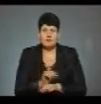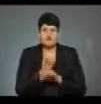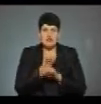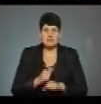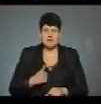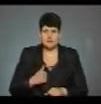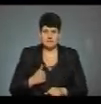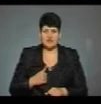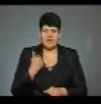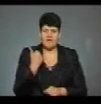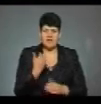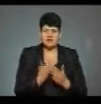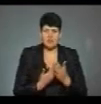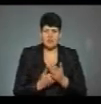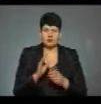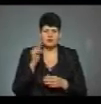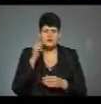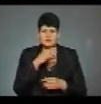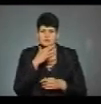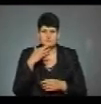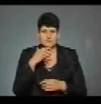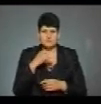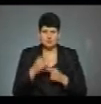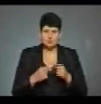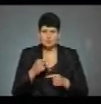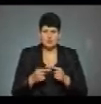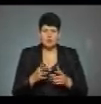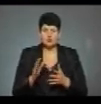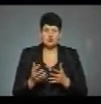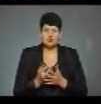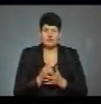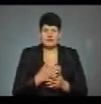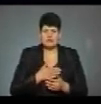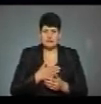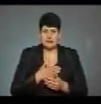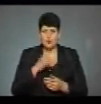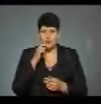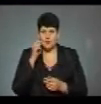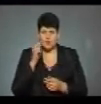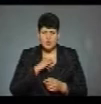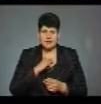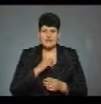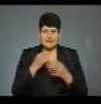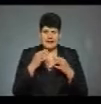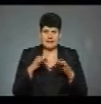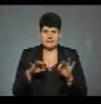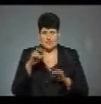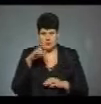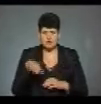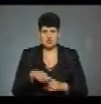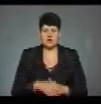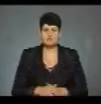будуть вчитися сотні поколінь і будуть здобувати нашу українську незалежну